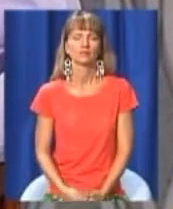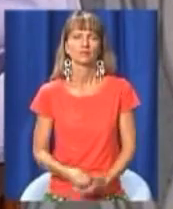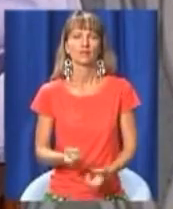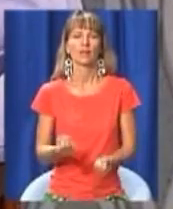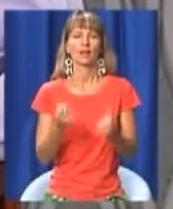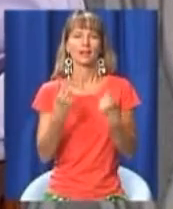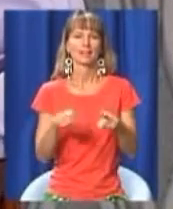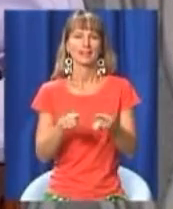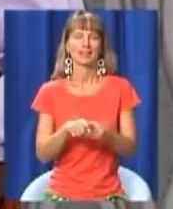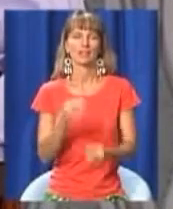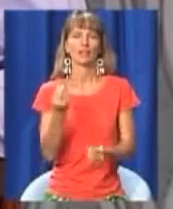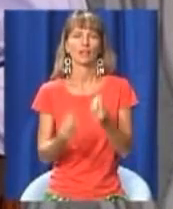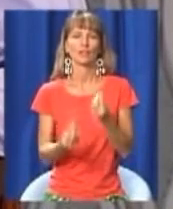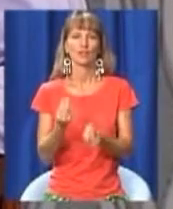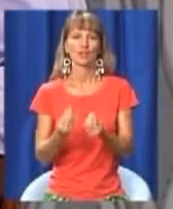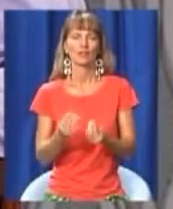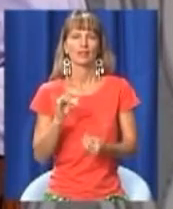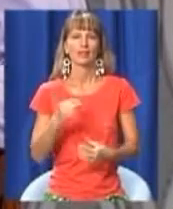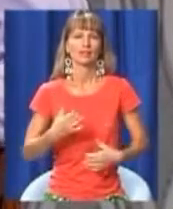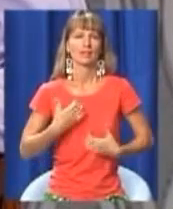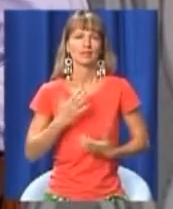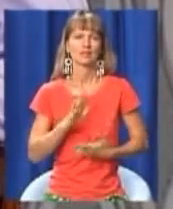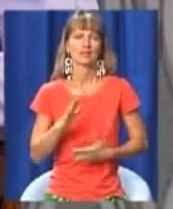Виявляється, такі вони навіть грайливі і не страшні ті